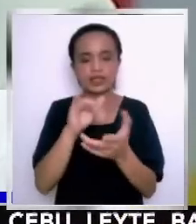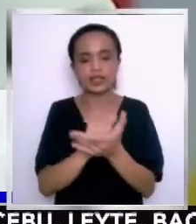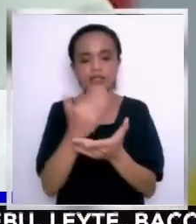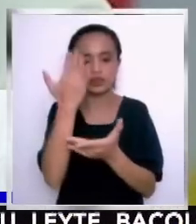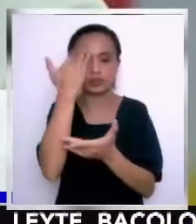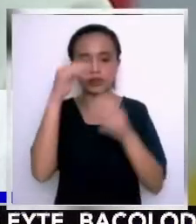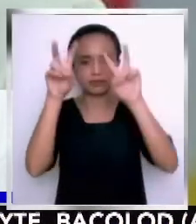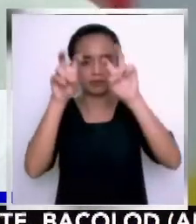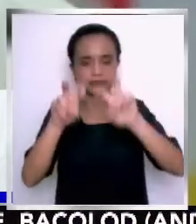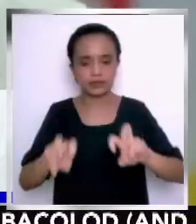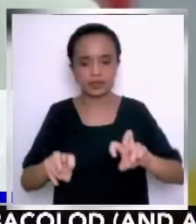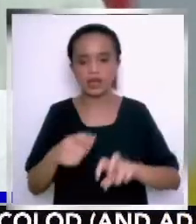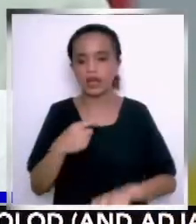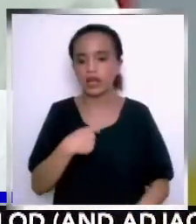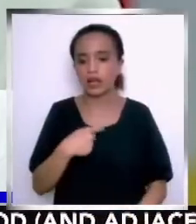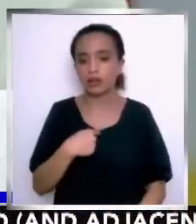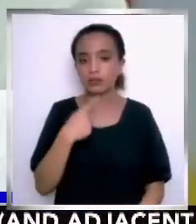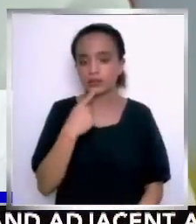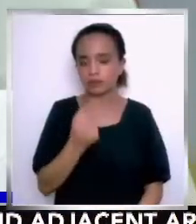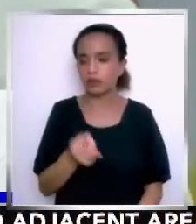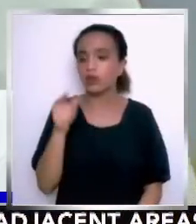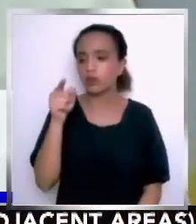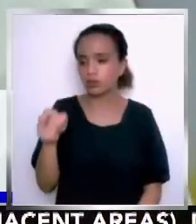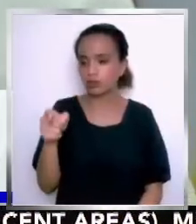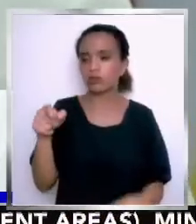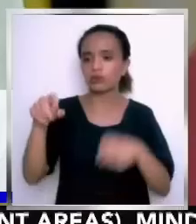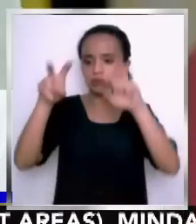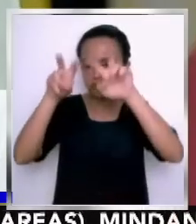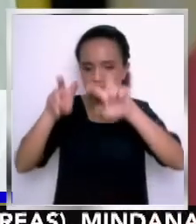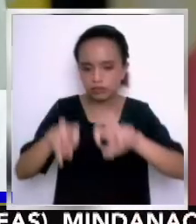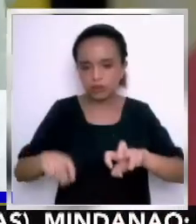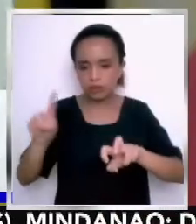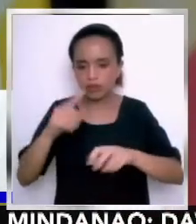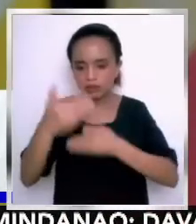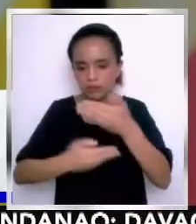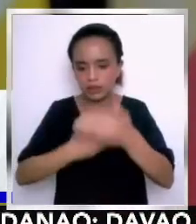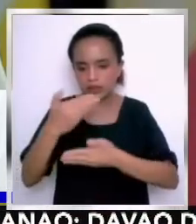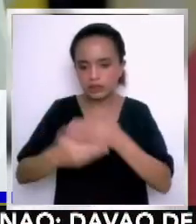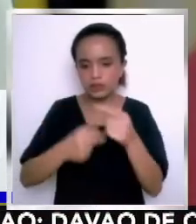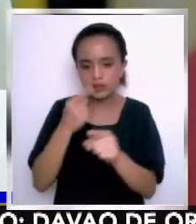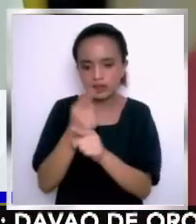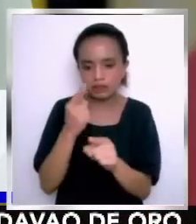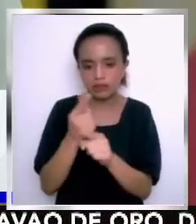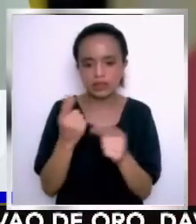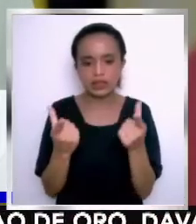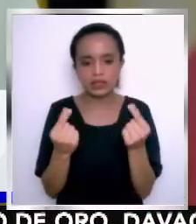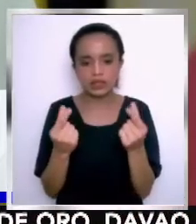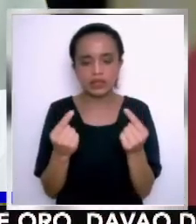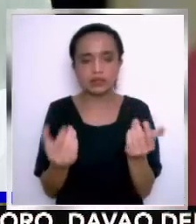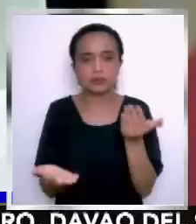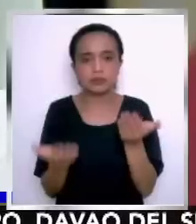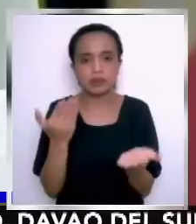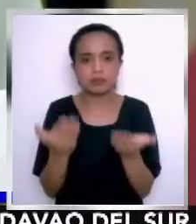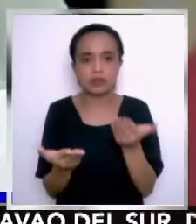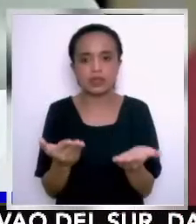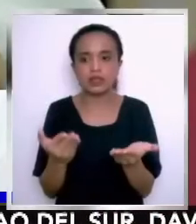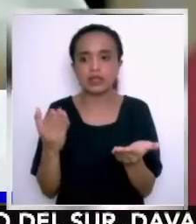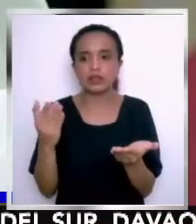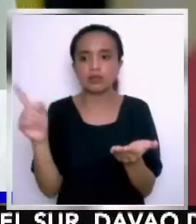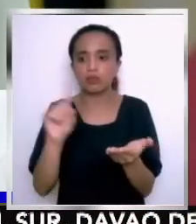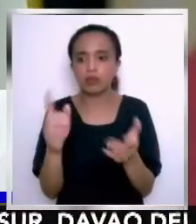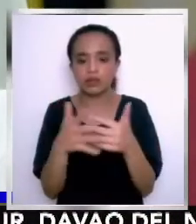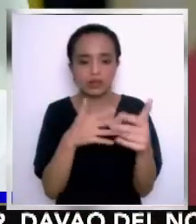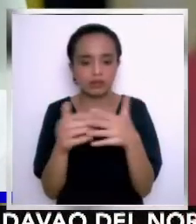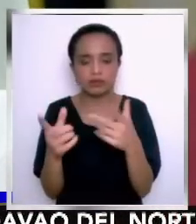na mabuti yung procedure para tama yung gagawin natin. Baka ma-misinterpret yung ating mga ginagawa. Kaya maliwanagin natin